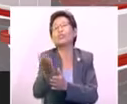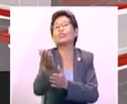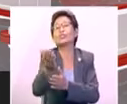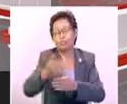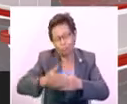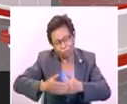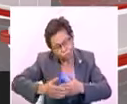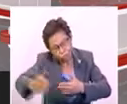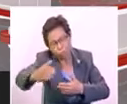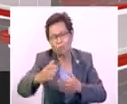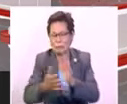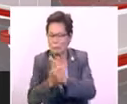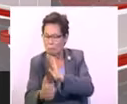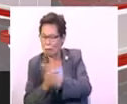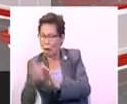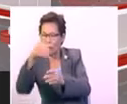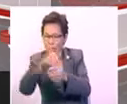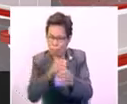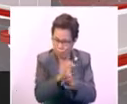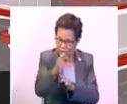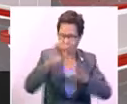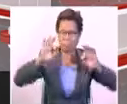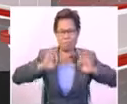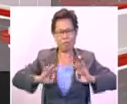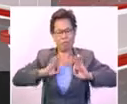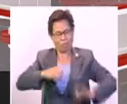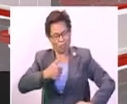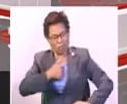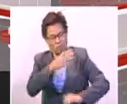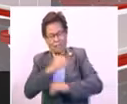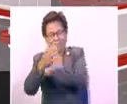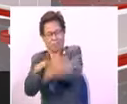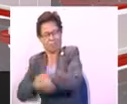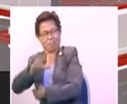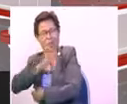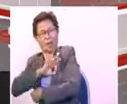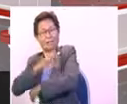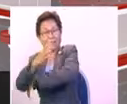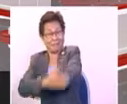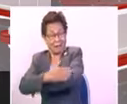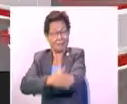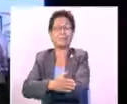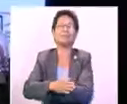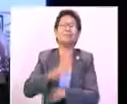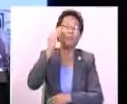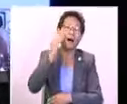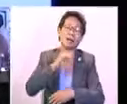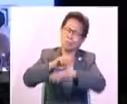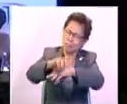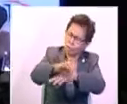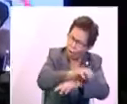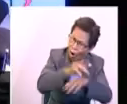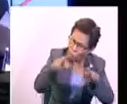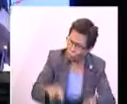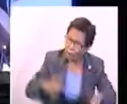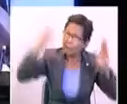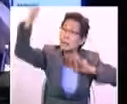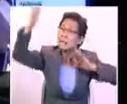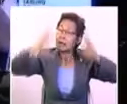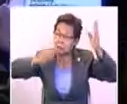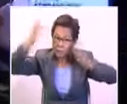dalam bidang yang dapat memberi manfaat kepada diri dan juga negara. Tun Dr. Mahathir turut mengingatkan agar rakyat negara